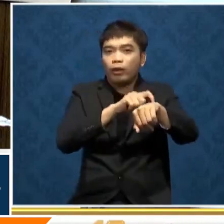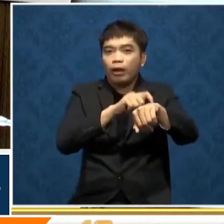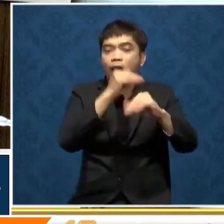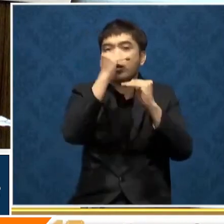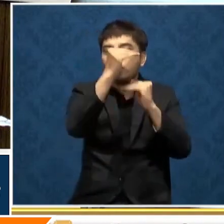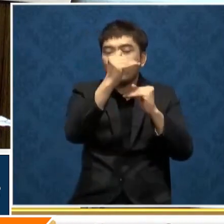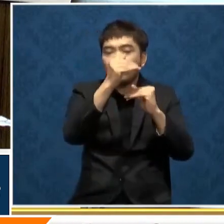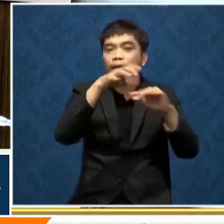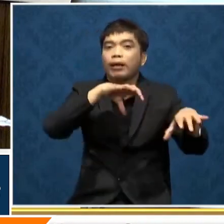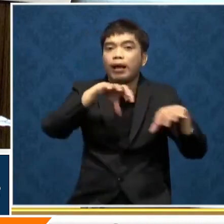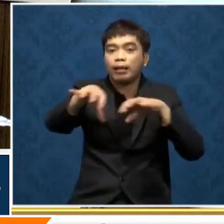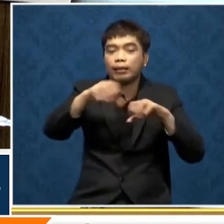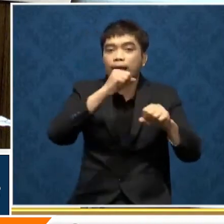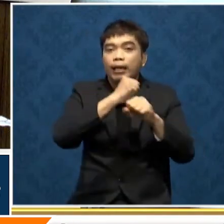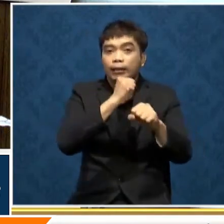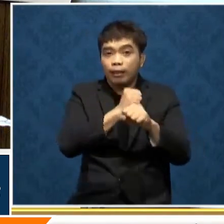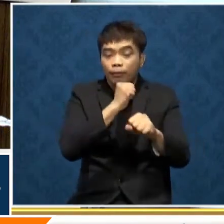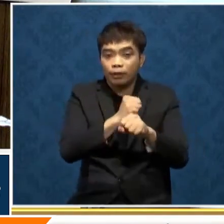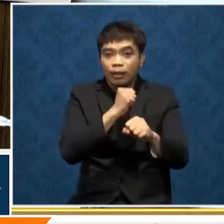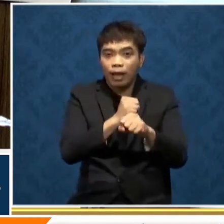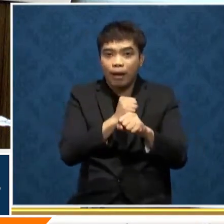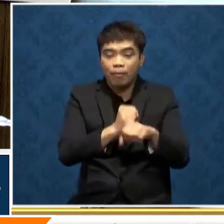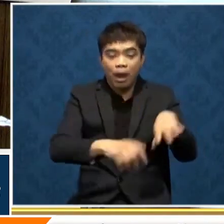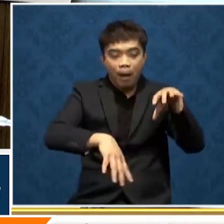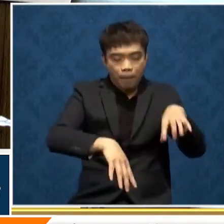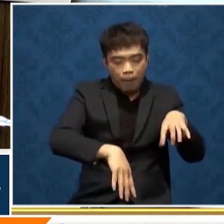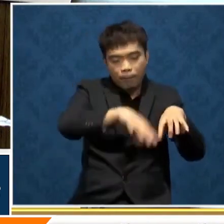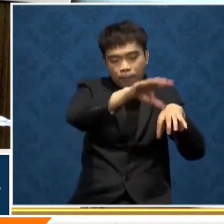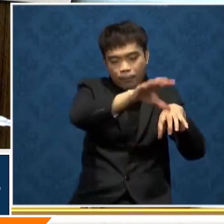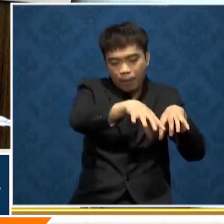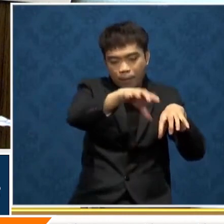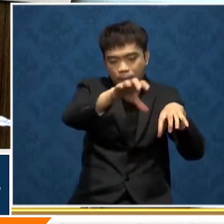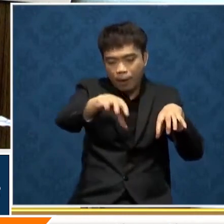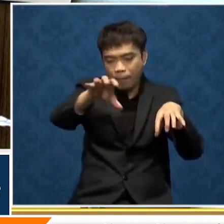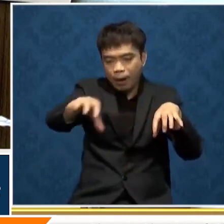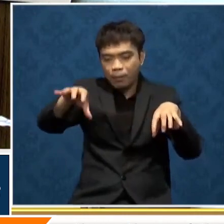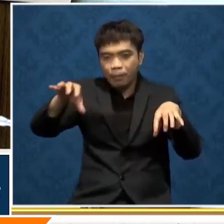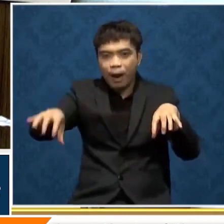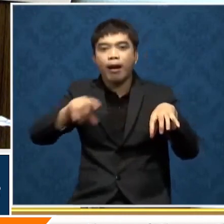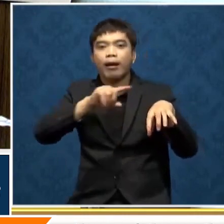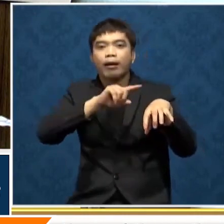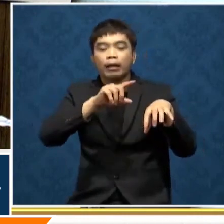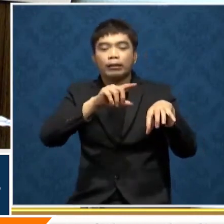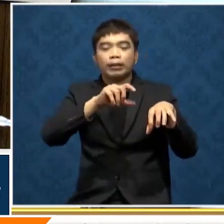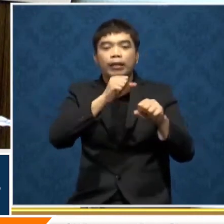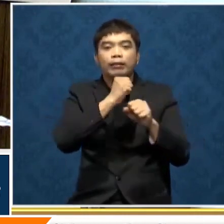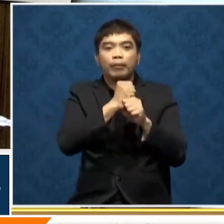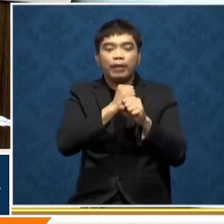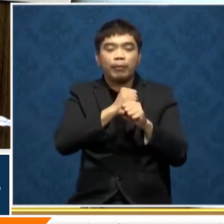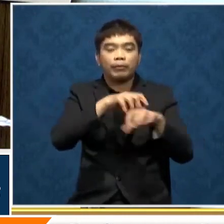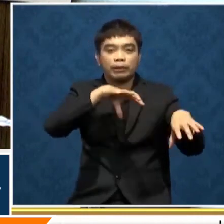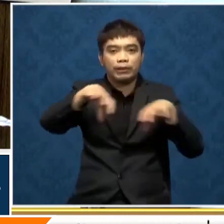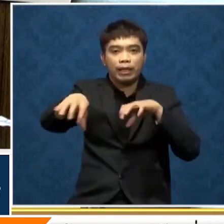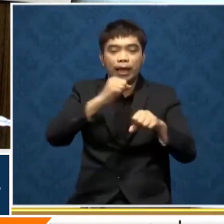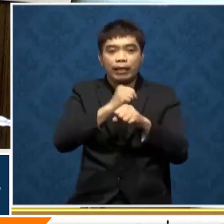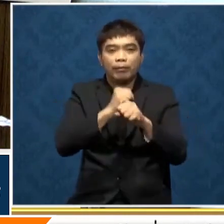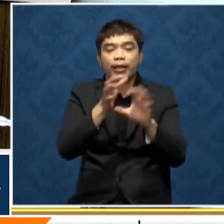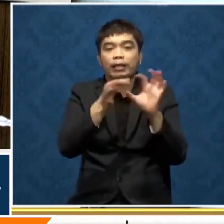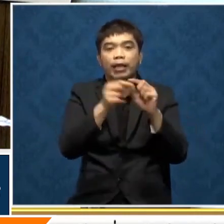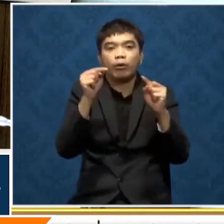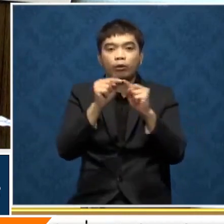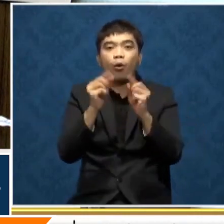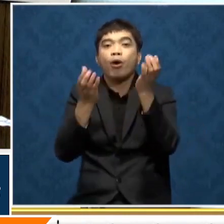ยุติธรรมมีหน่วยงานหลายหน่วยงานนะครับที่อยู่ภายใต้พระราชบัญญัติกำหนดระยะเวลาดำเนินงานในกระบวนการ